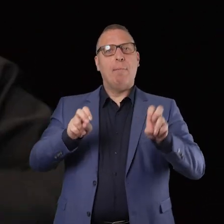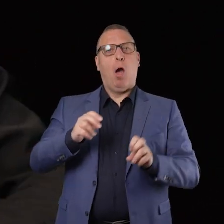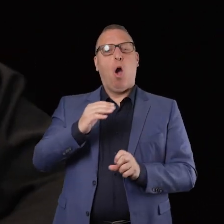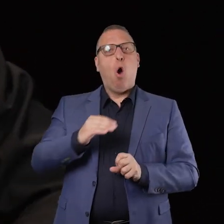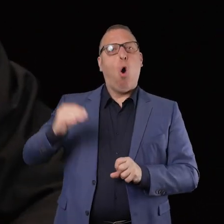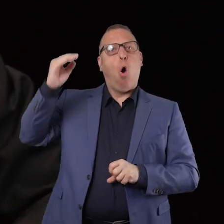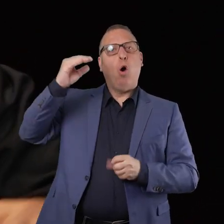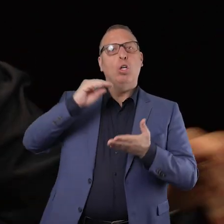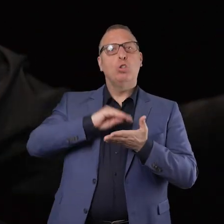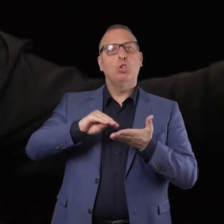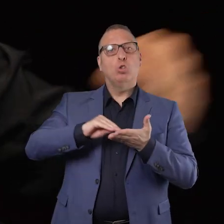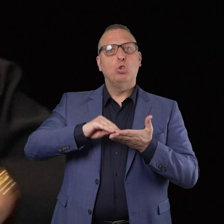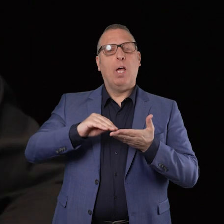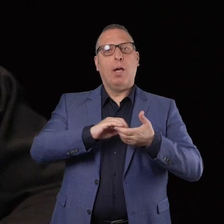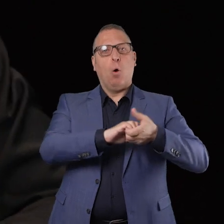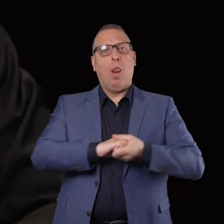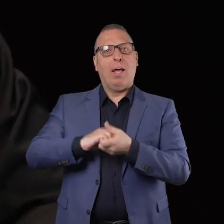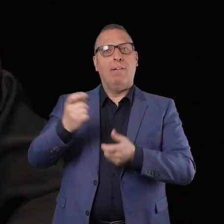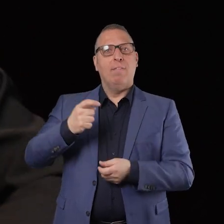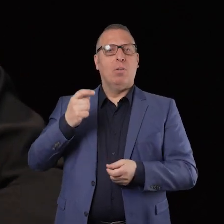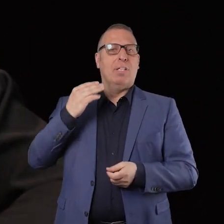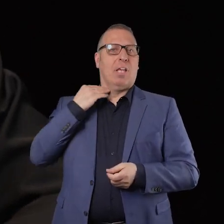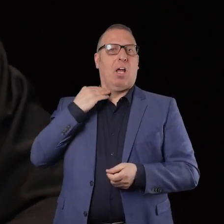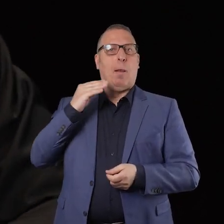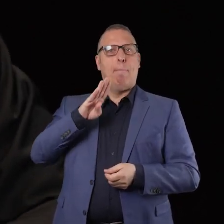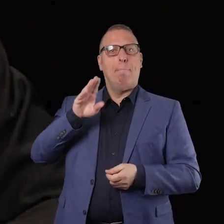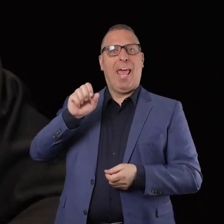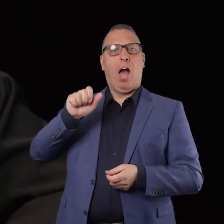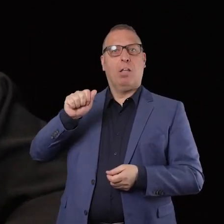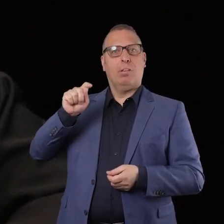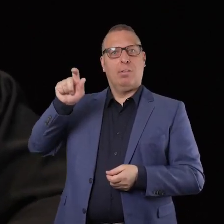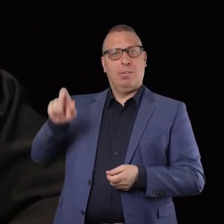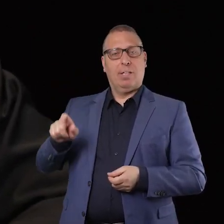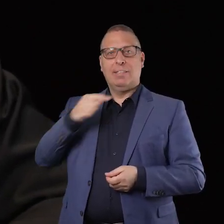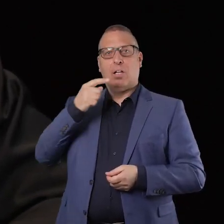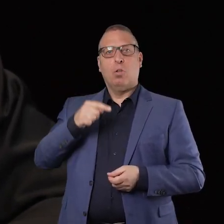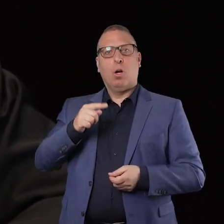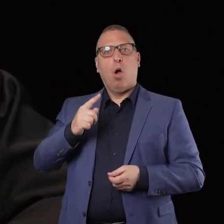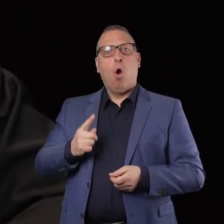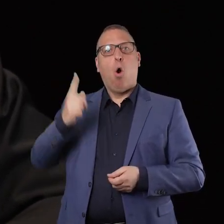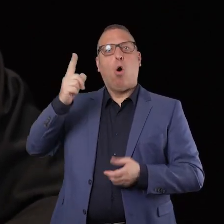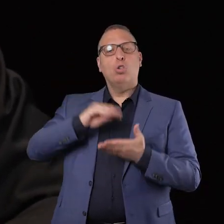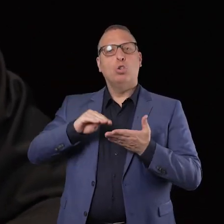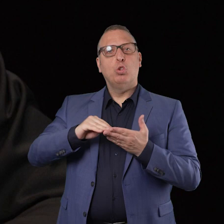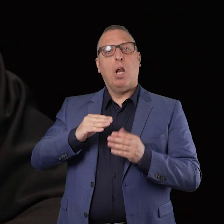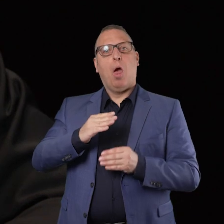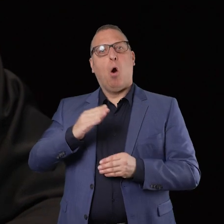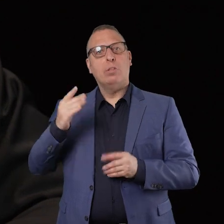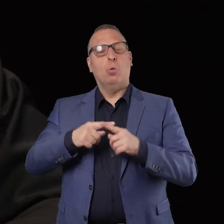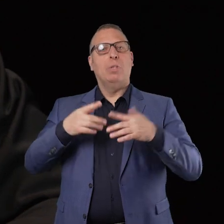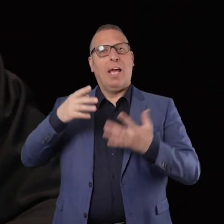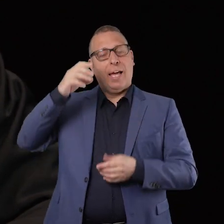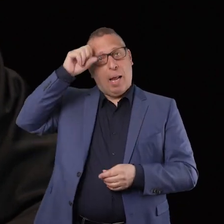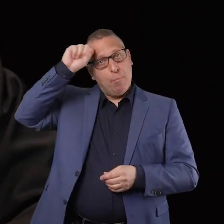bezüglich Hochschulen, der Kollege von St. Gallen, der Beat, hat vorhin gesagt, die Hochschule Ost. Graubünden